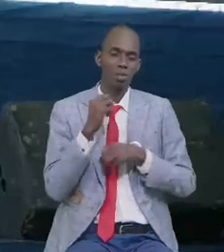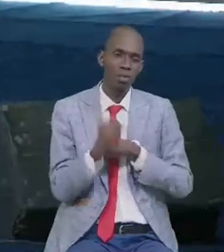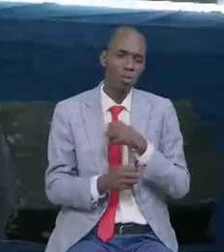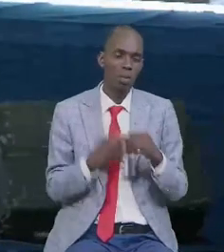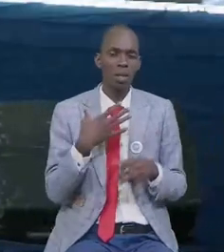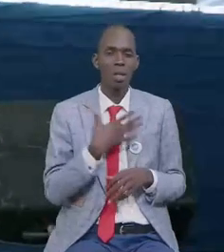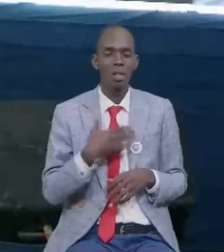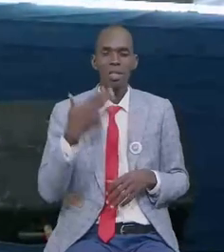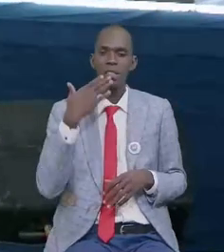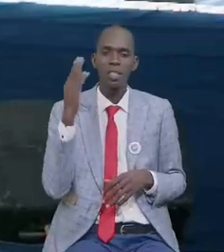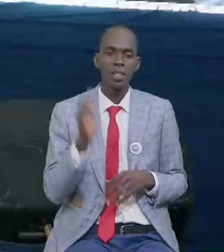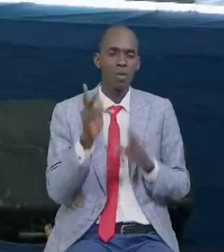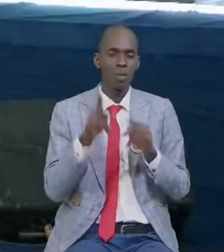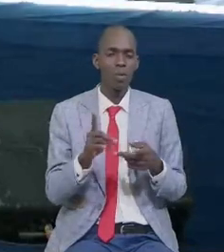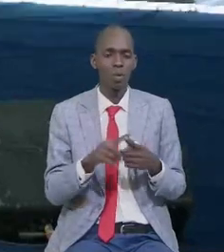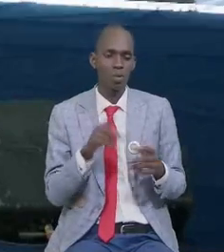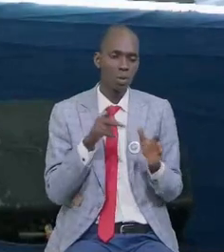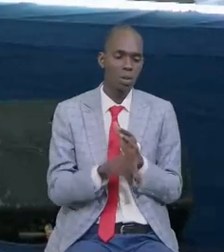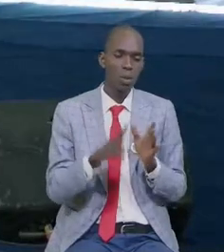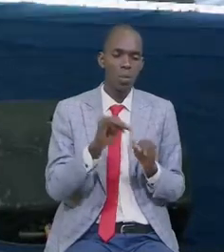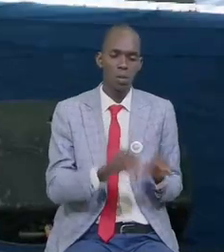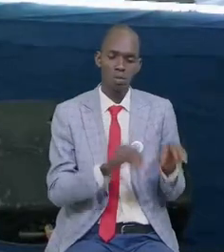Voulait le tuer en le jetant dans le feu.